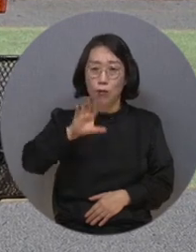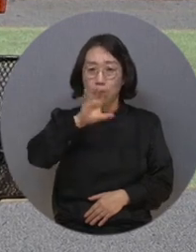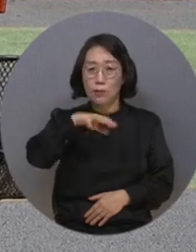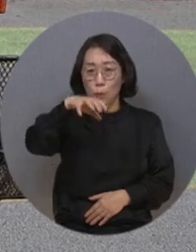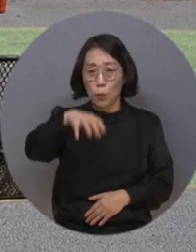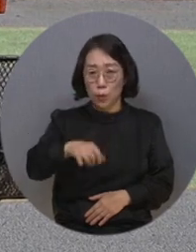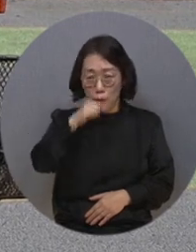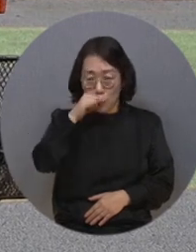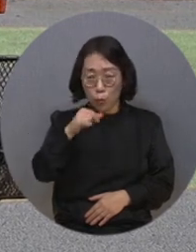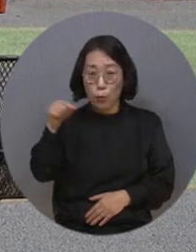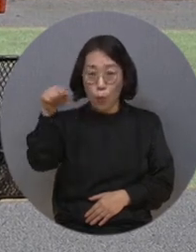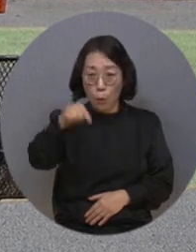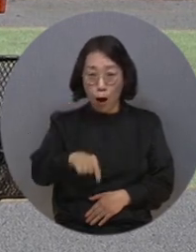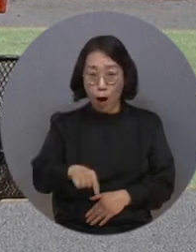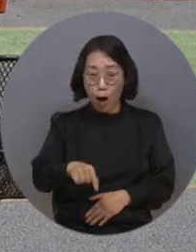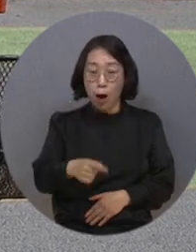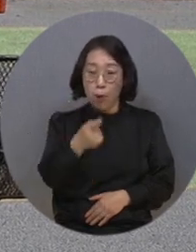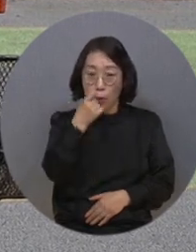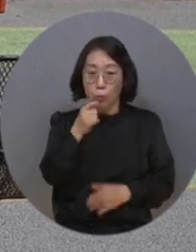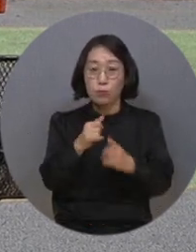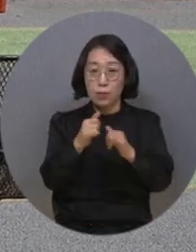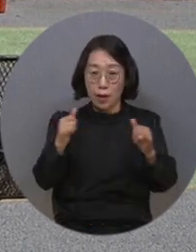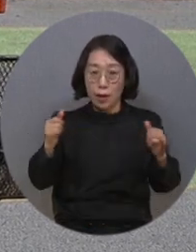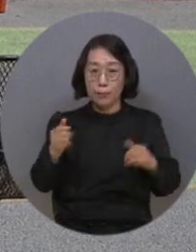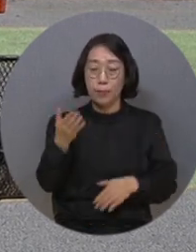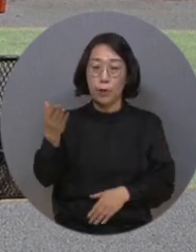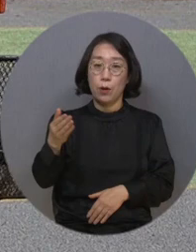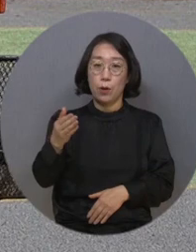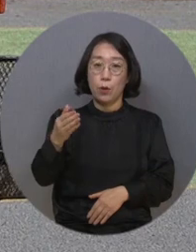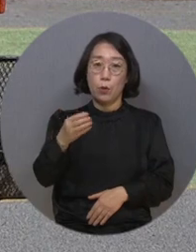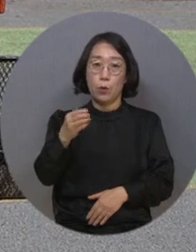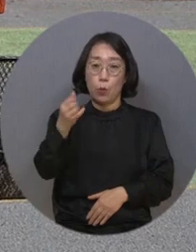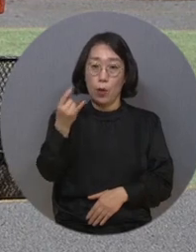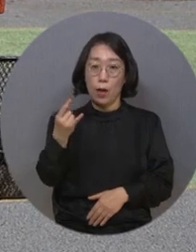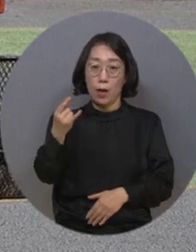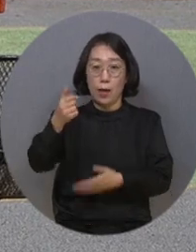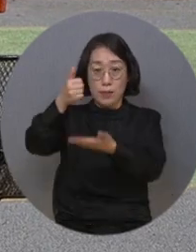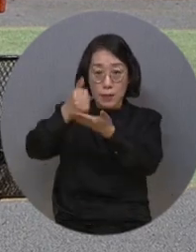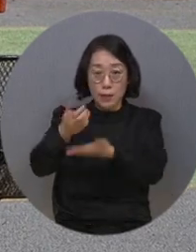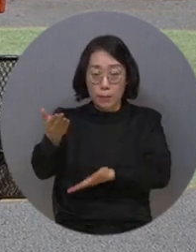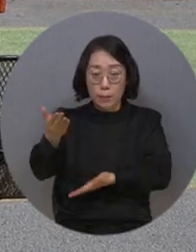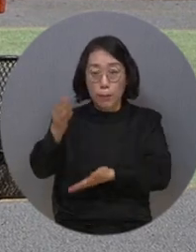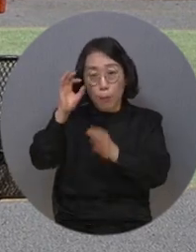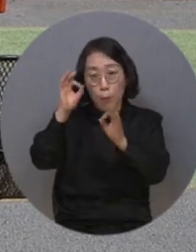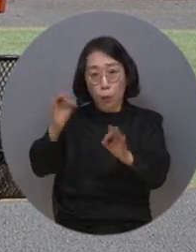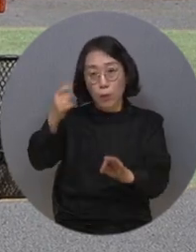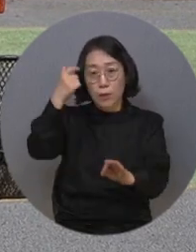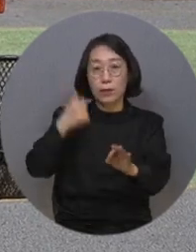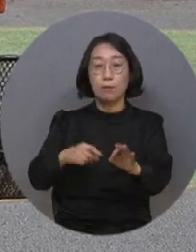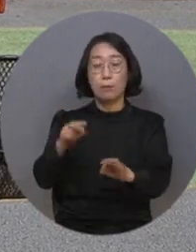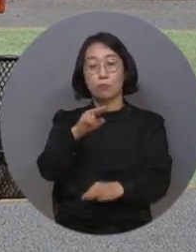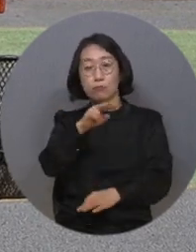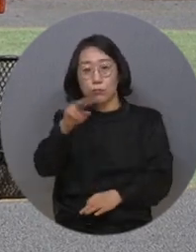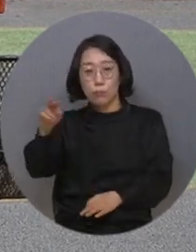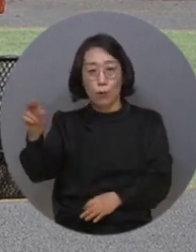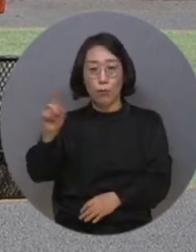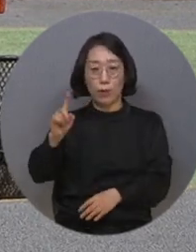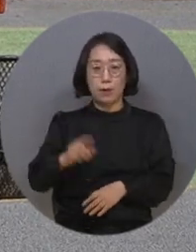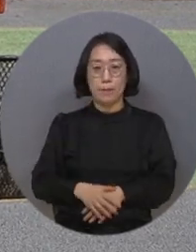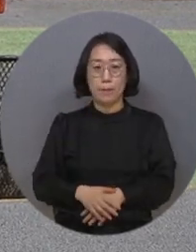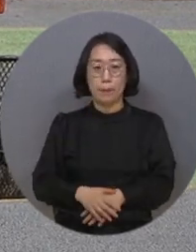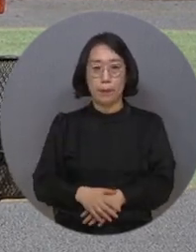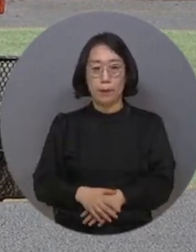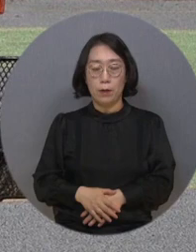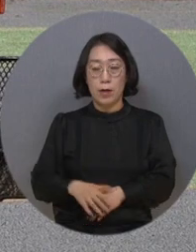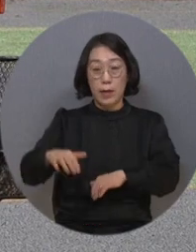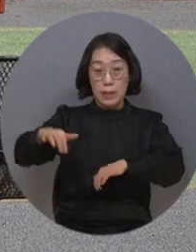이용하시는 분들이 있을 텐데, 어, 회장님이 보시기에 이용하시는 분들의 반응은 어떻던가요? 어, 일단은 길거리